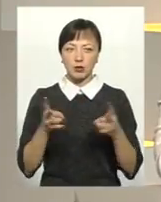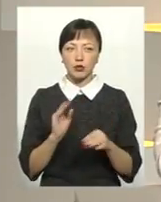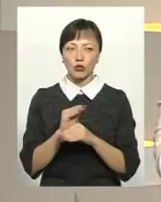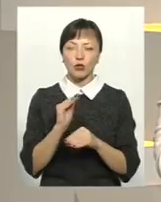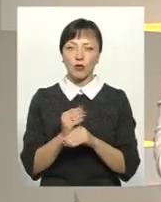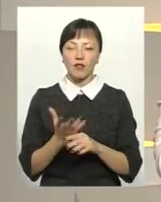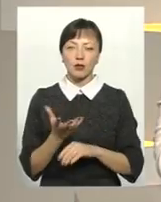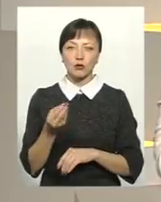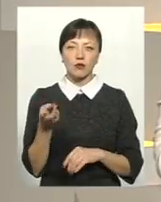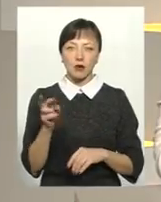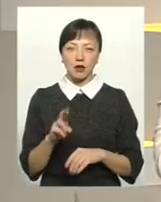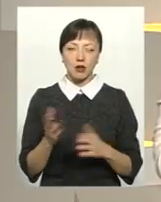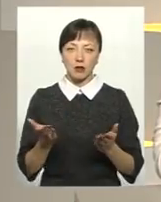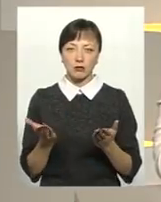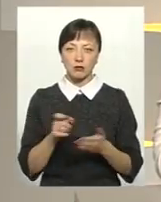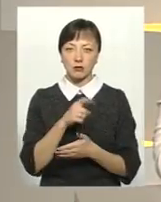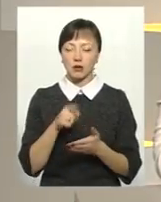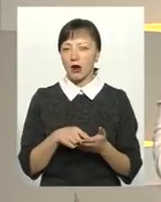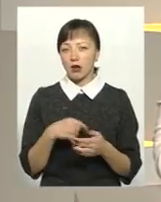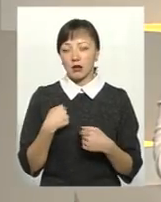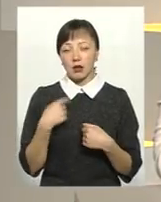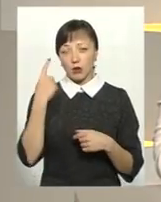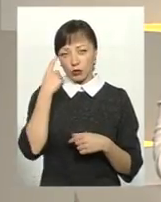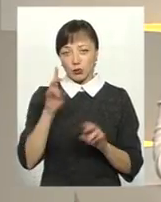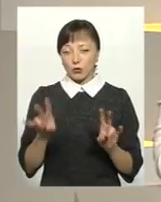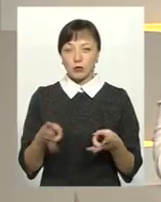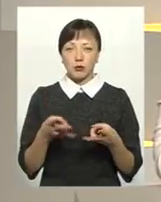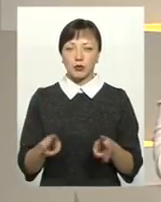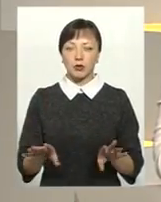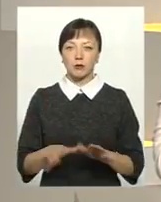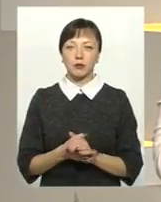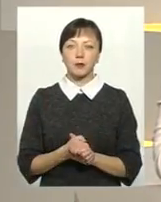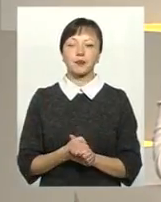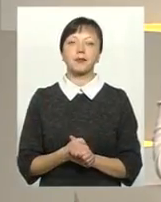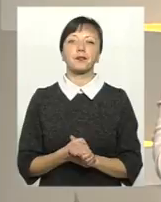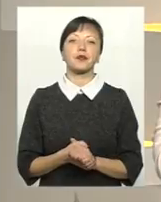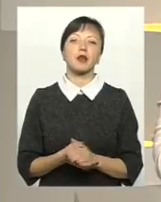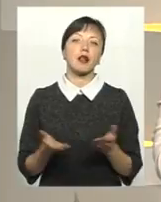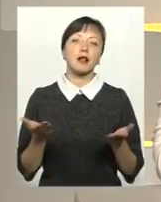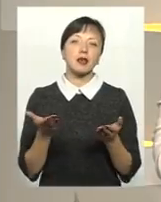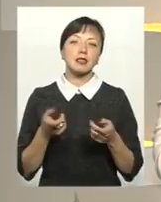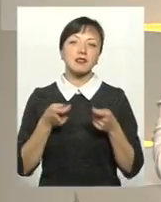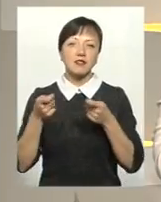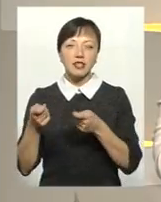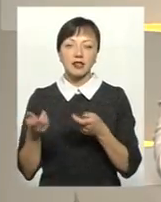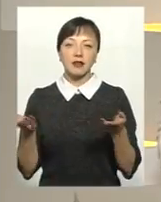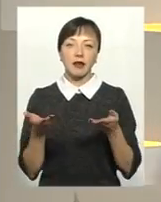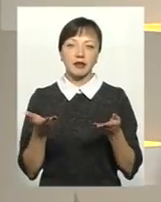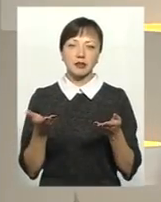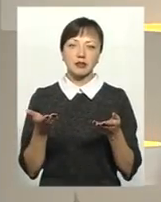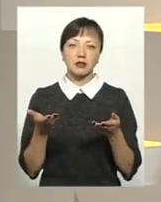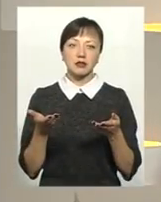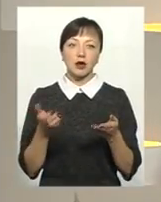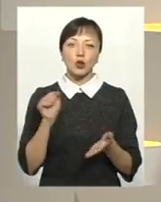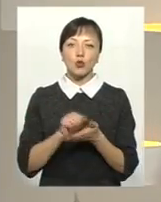додаткового фінансування якогось? Я думаю, що ні, не потребує. Може на якісь там виїзди, на якісь